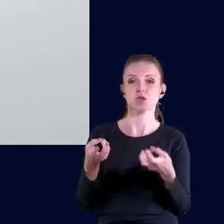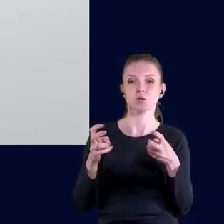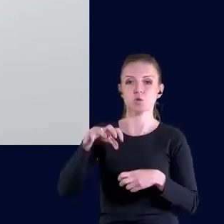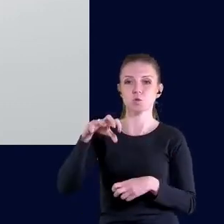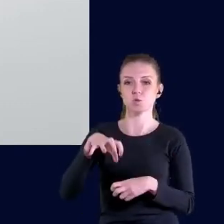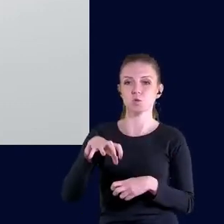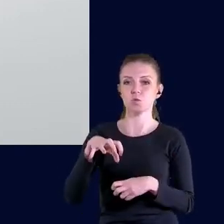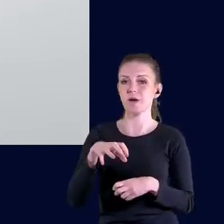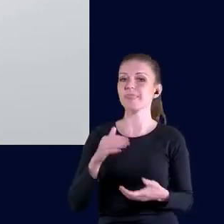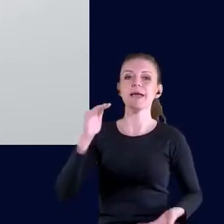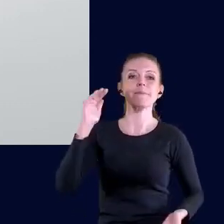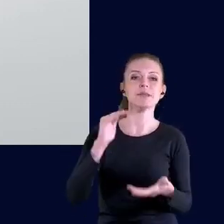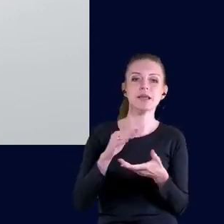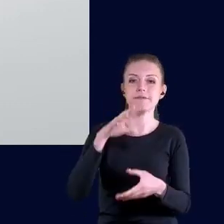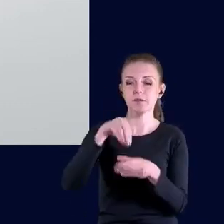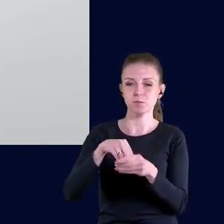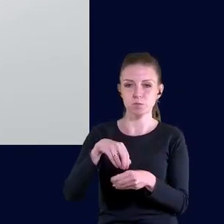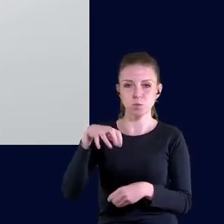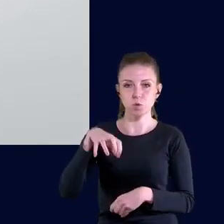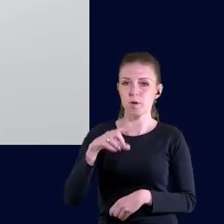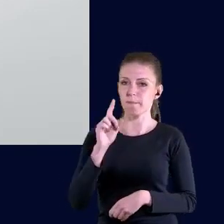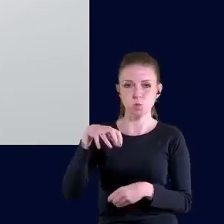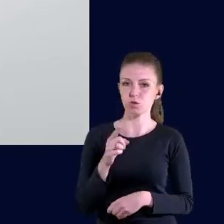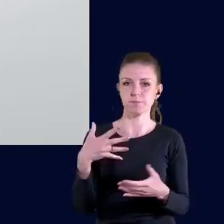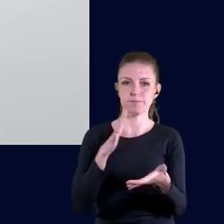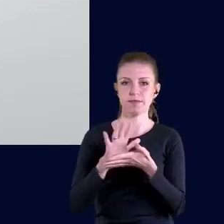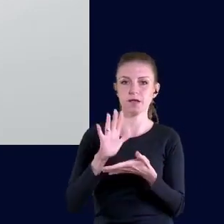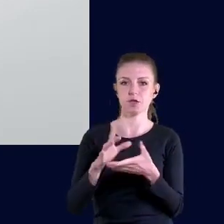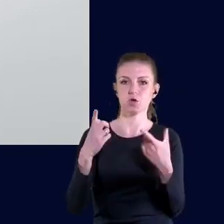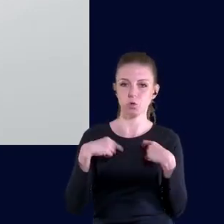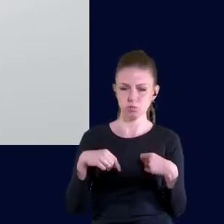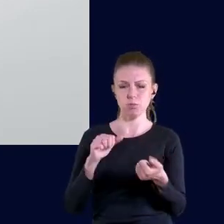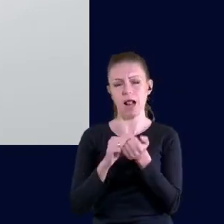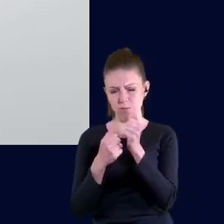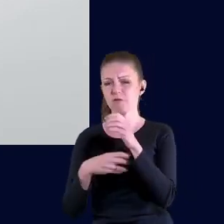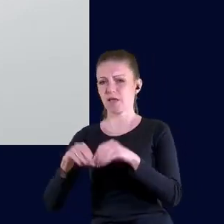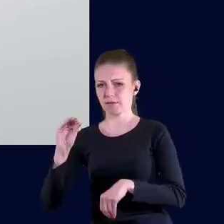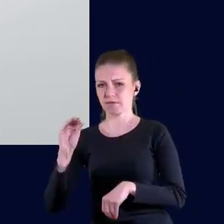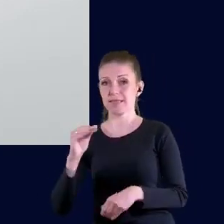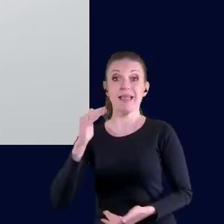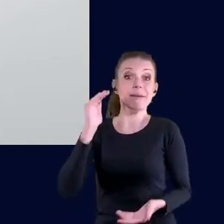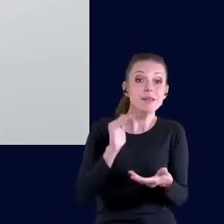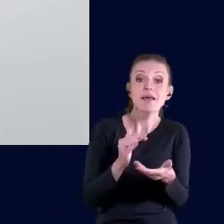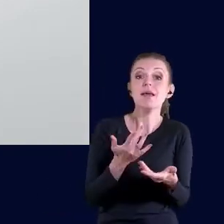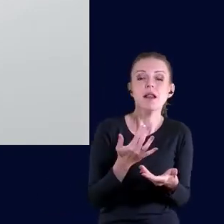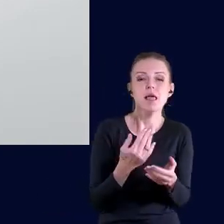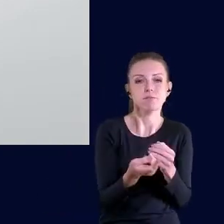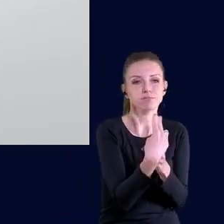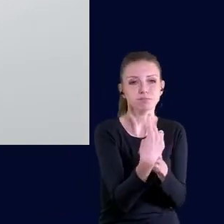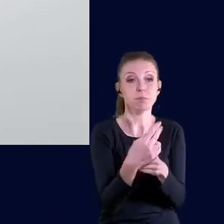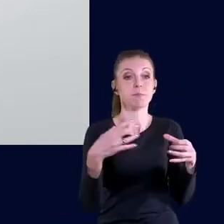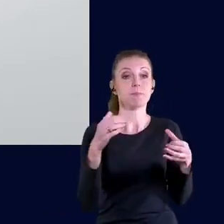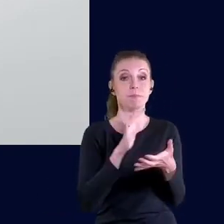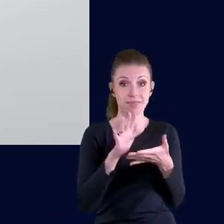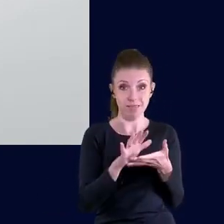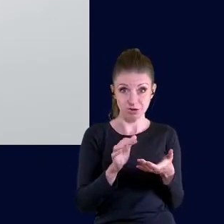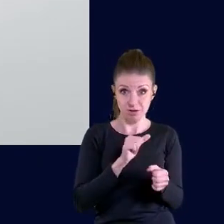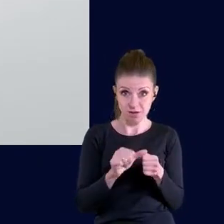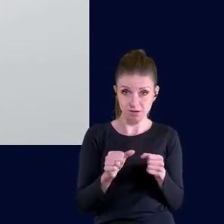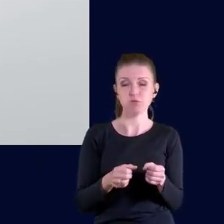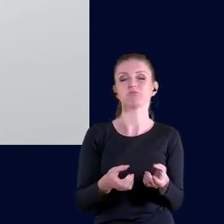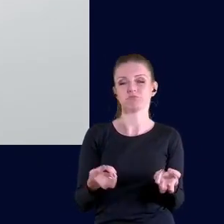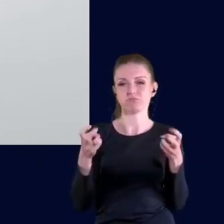grupy topie chciał osób ponieważ tak jak mówiłam na wstępie jest prowadzona cała procedura